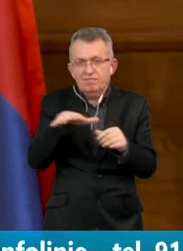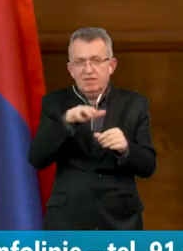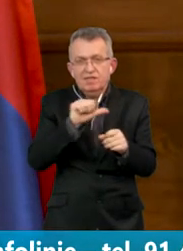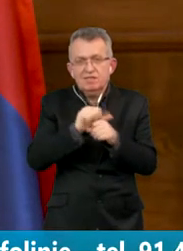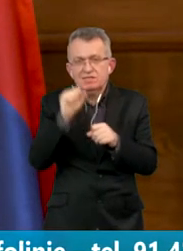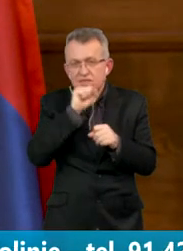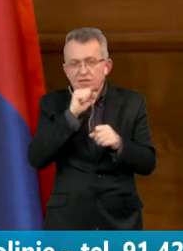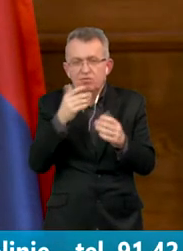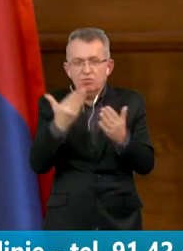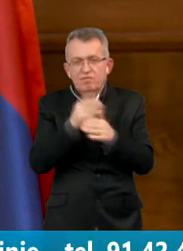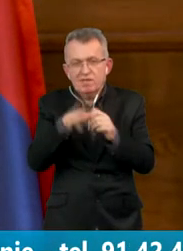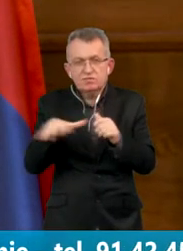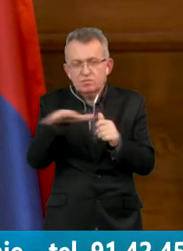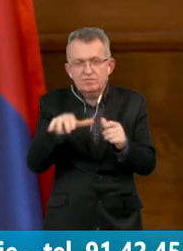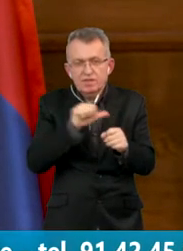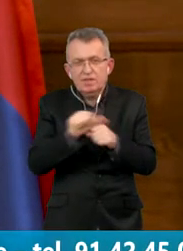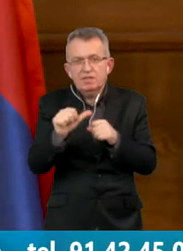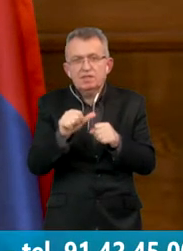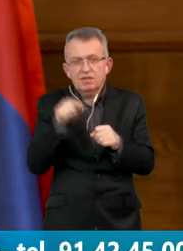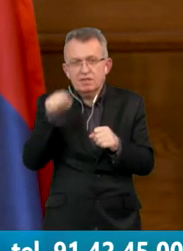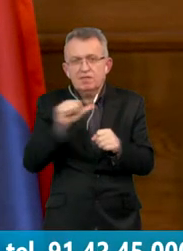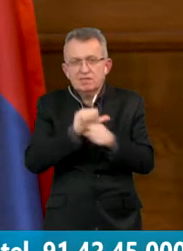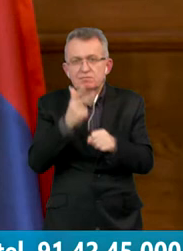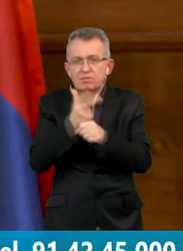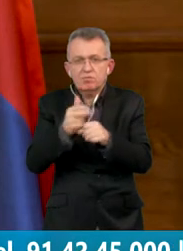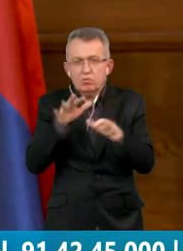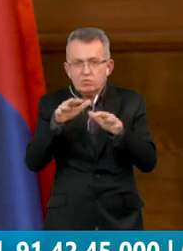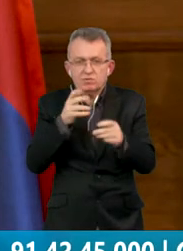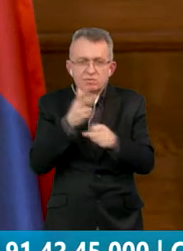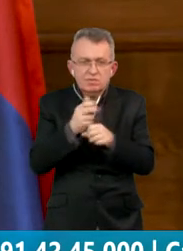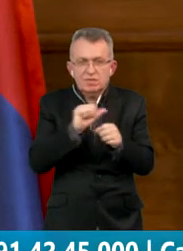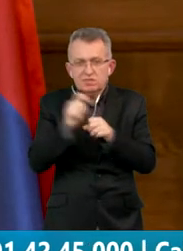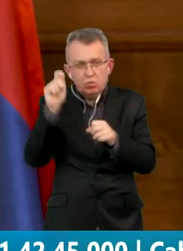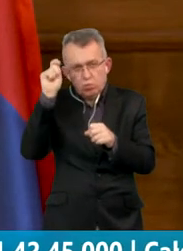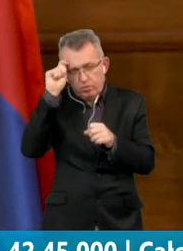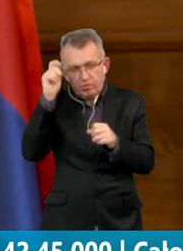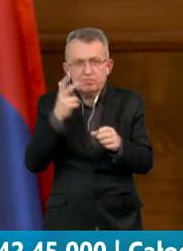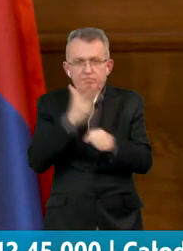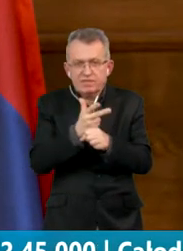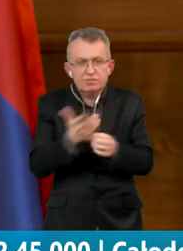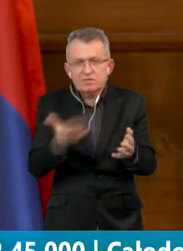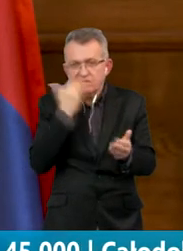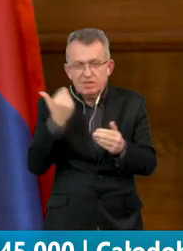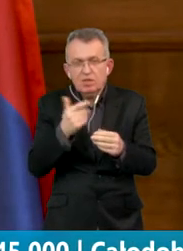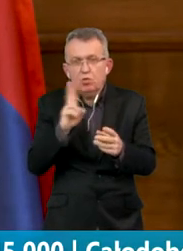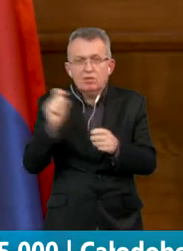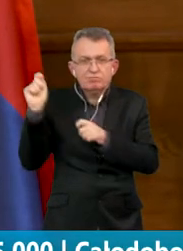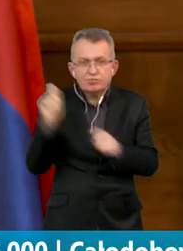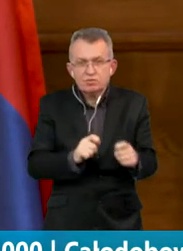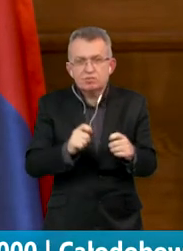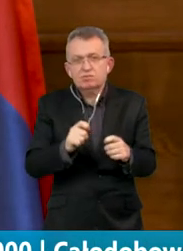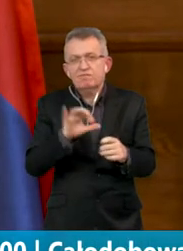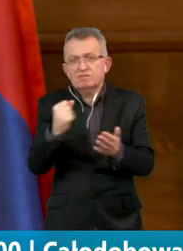Starego Nowego Miasta tam parkuje sporo samochodów, są te kłopoty dla osób, które przyjeżdżają tam w